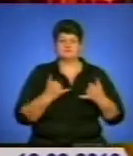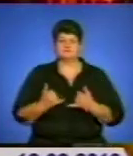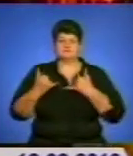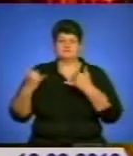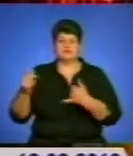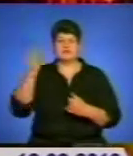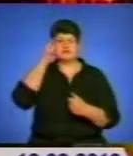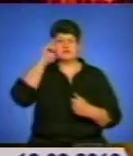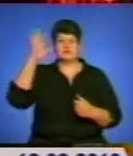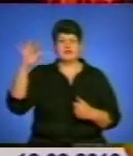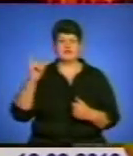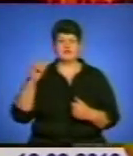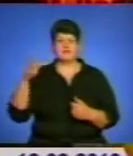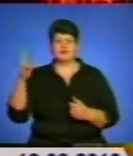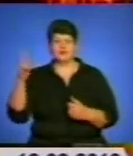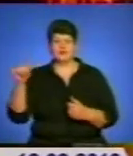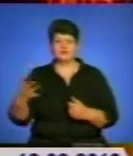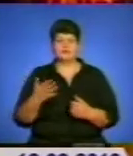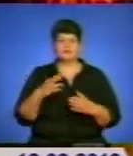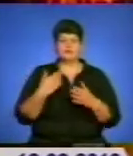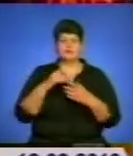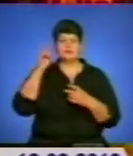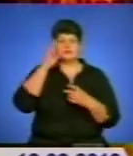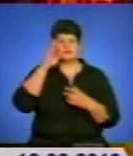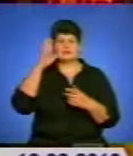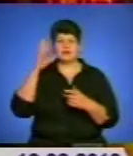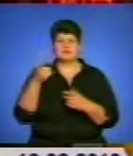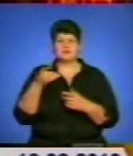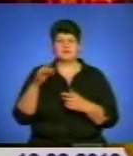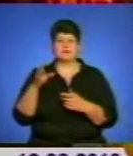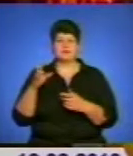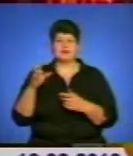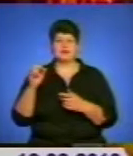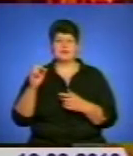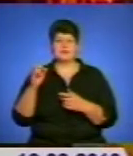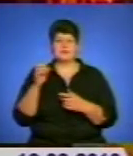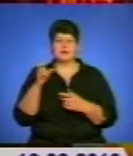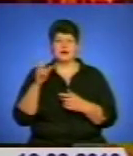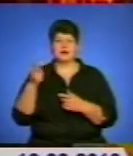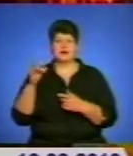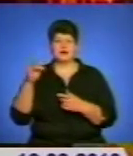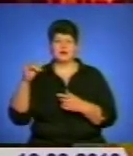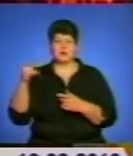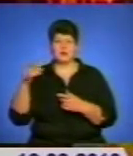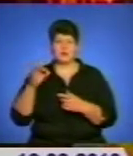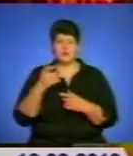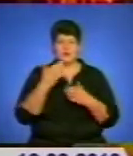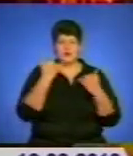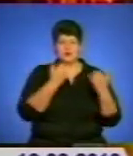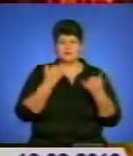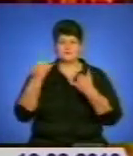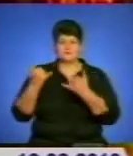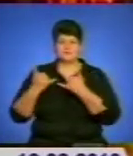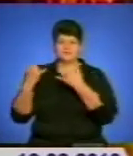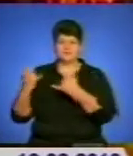«Слава Івану Златоустому і Григорію Богослову», і Григорій Богослов каже «Слава Івану Златоустому і Василію Великому», і в